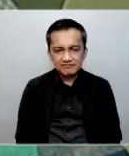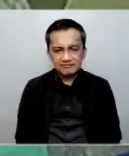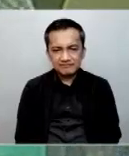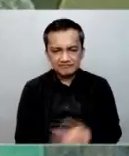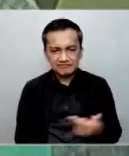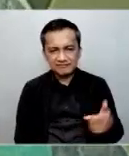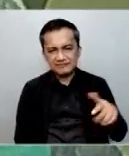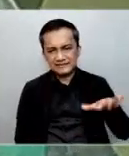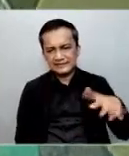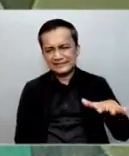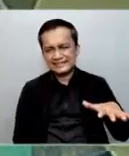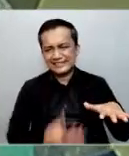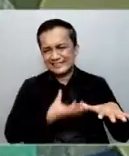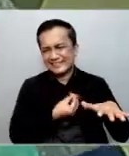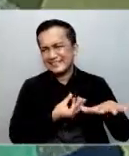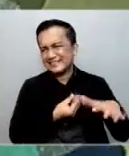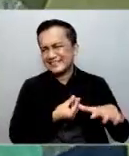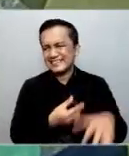kinakabahan, parang